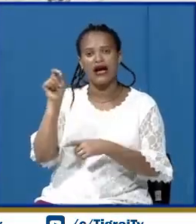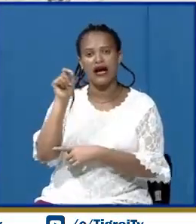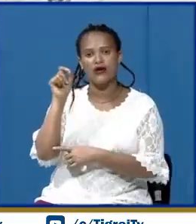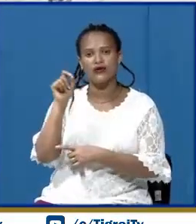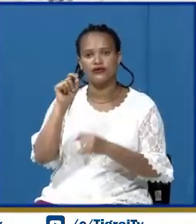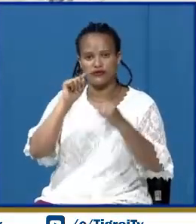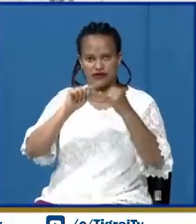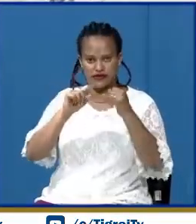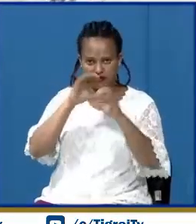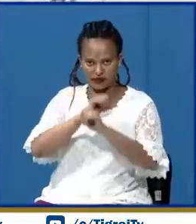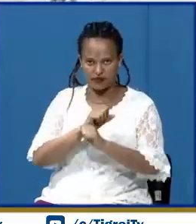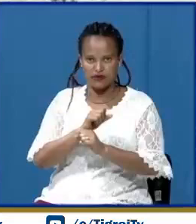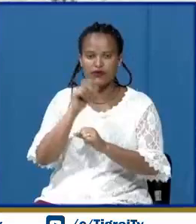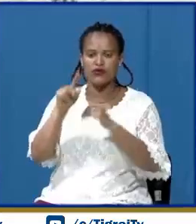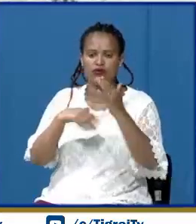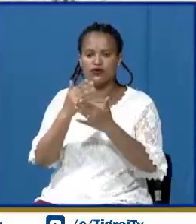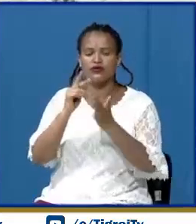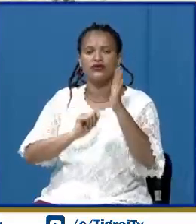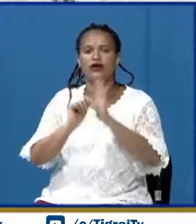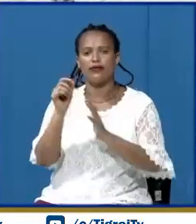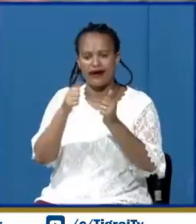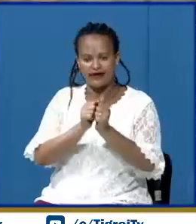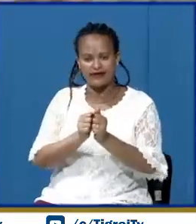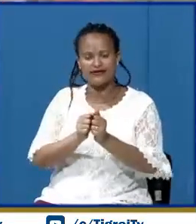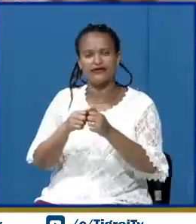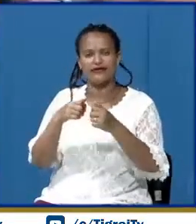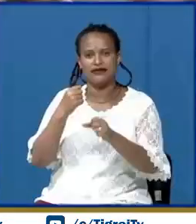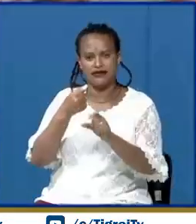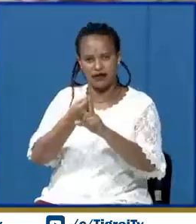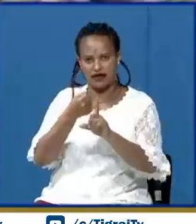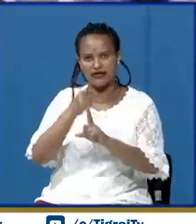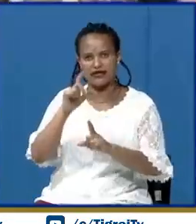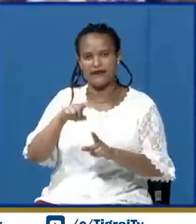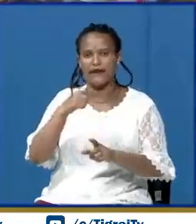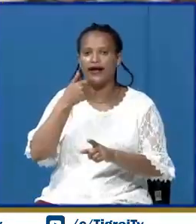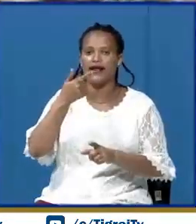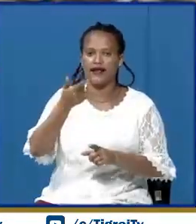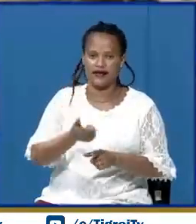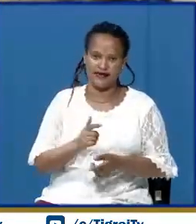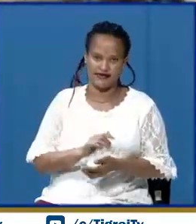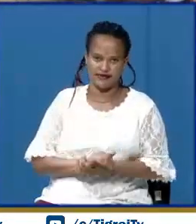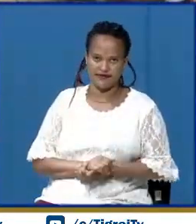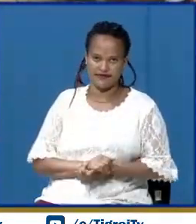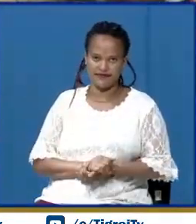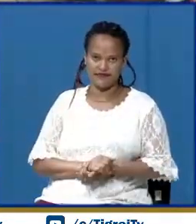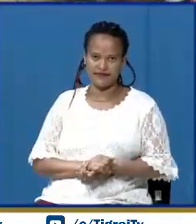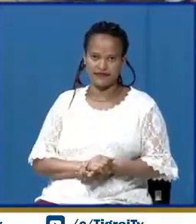ዓወት ህዝቢ ትግራይ ኩሉ ትግራዋይ ብሓድነትን ስምረትን ክቃልስ ይግባእ ድማ ኢለን